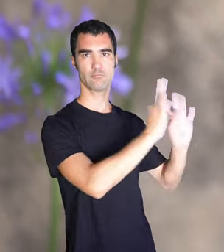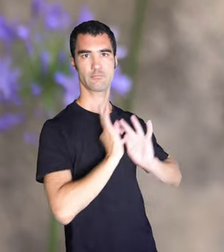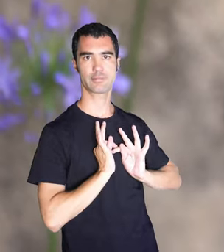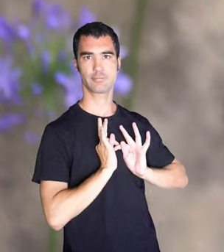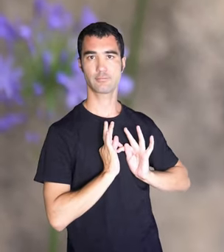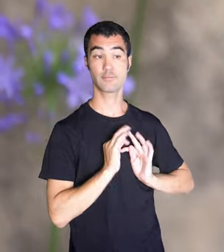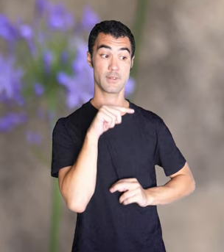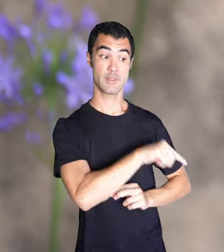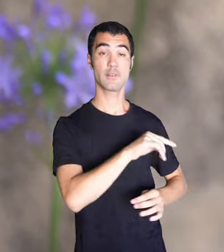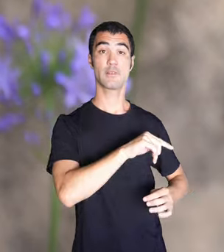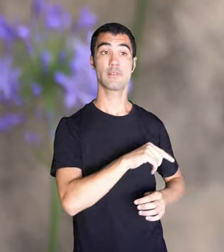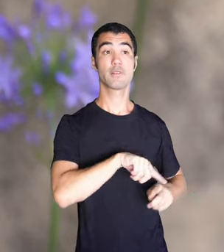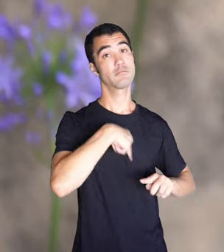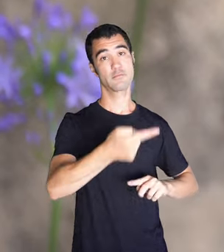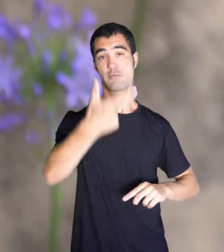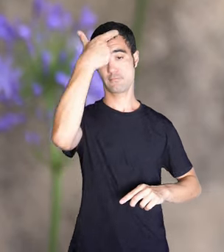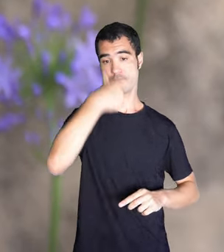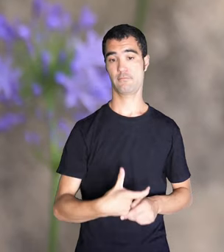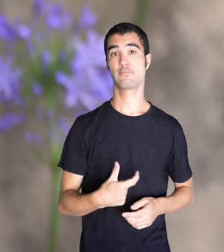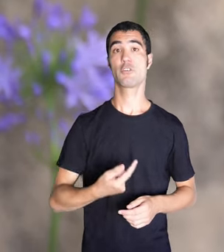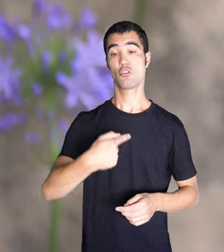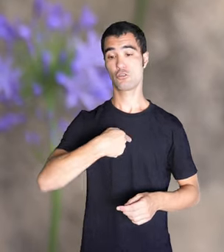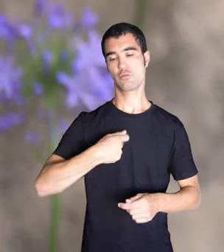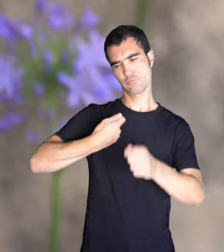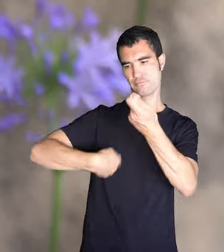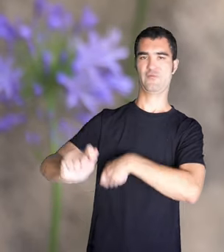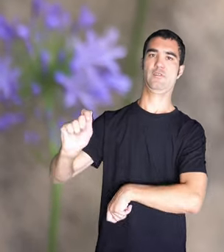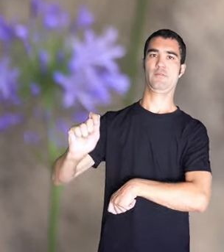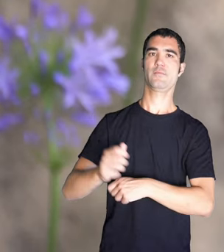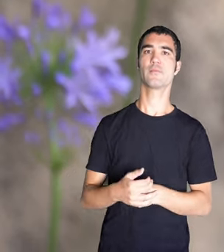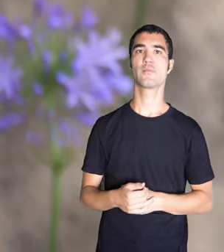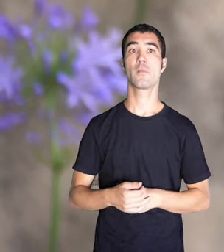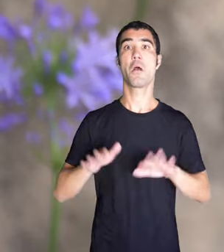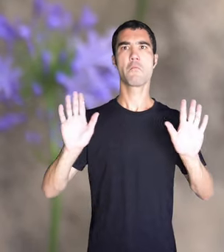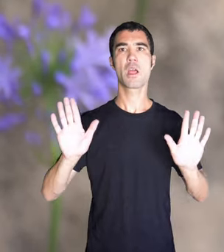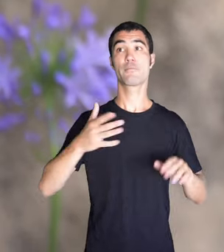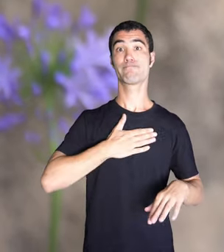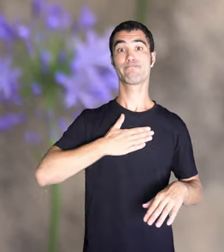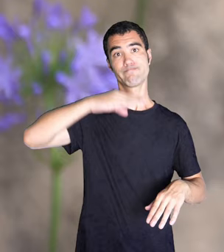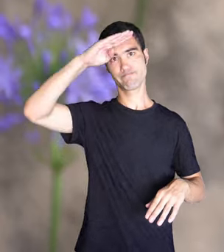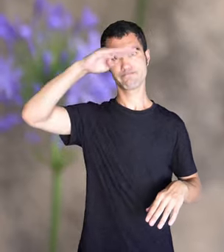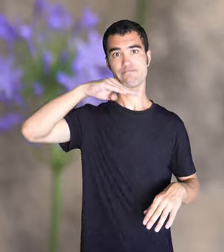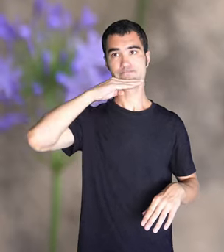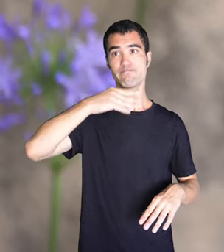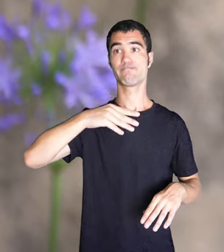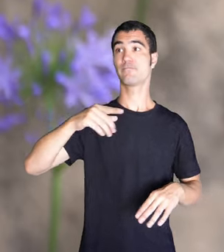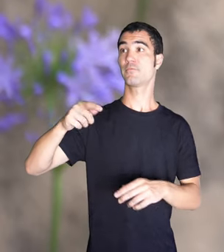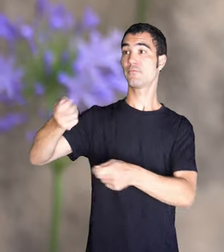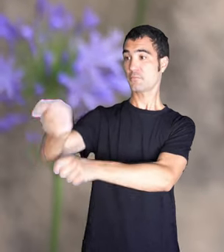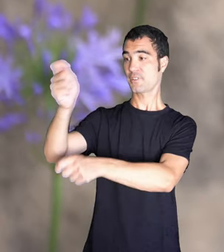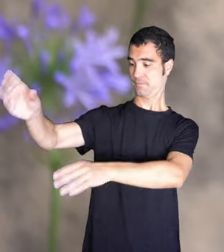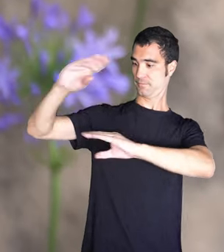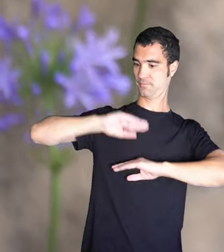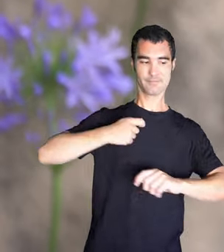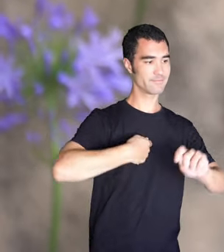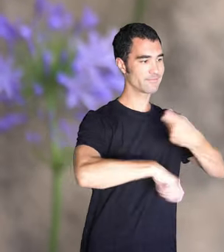Ella se va casar i vaig quedar jo. I llavors el vaig vendre jo. Però, em pare que per mon pare ja no em vaig vendre de peix. m